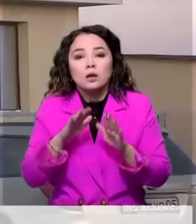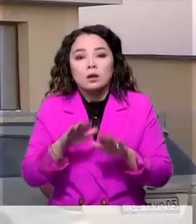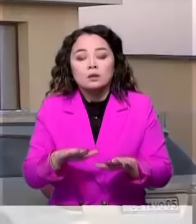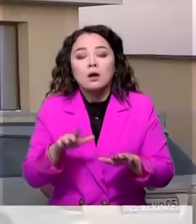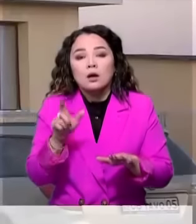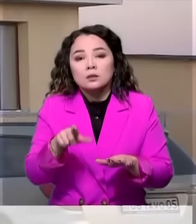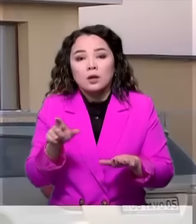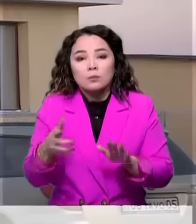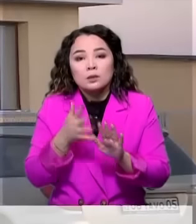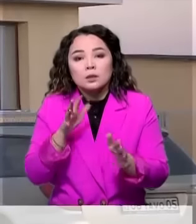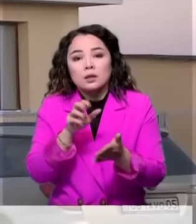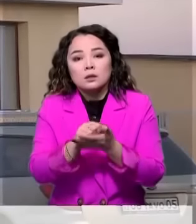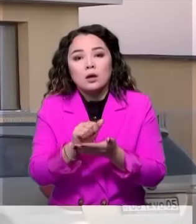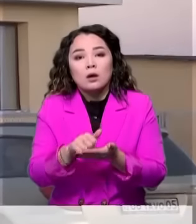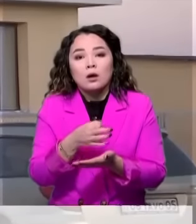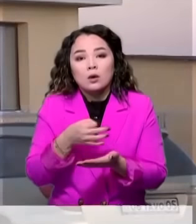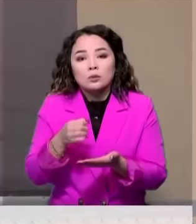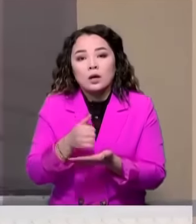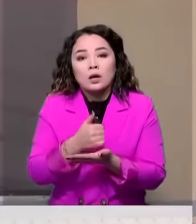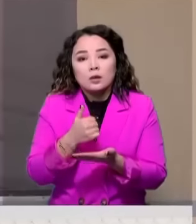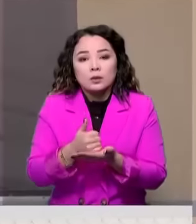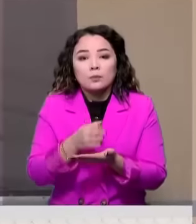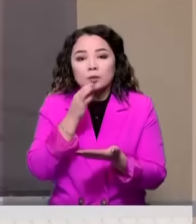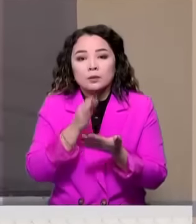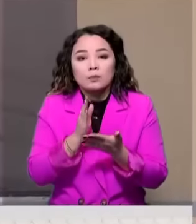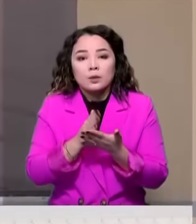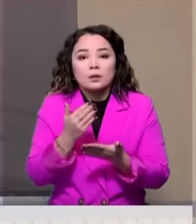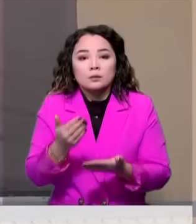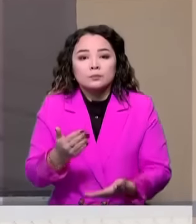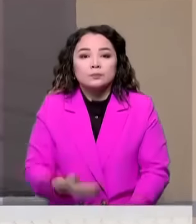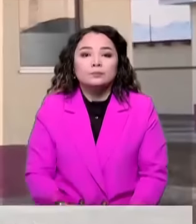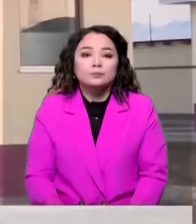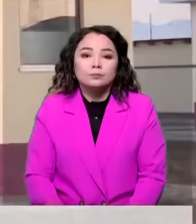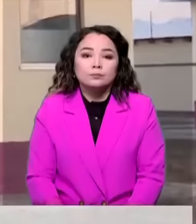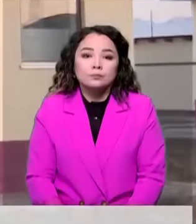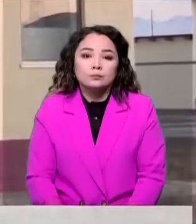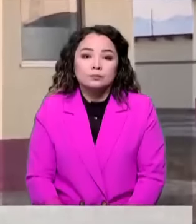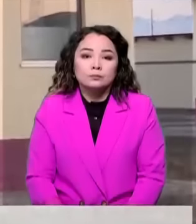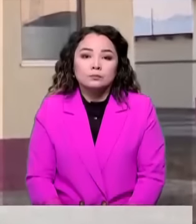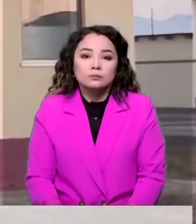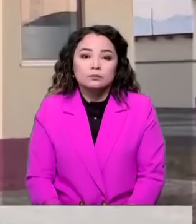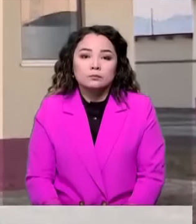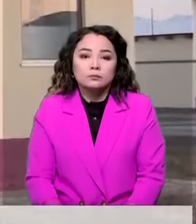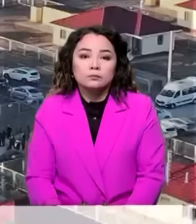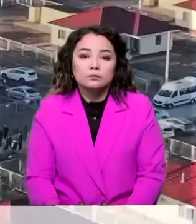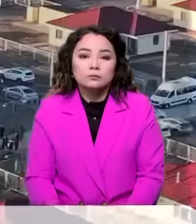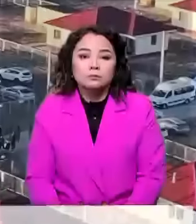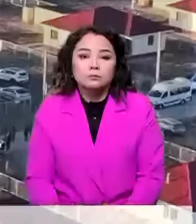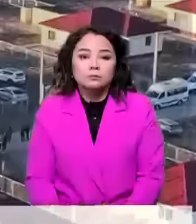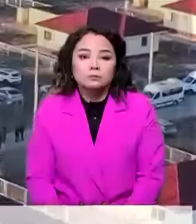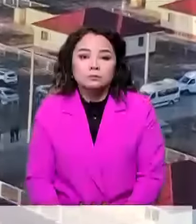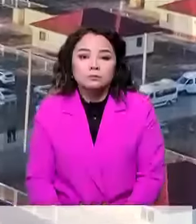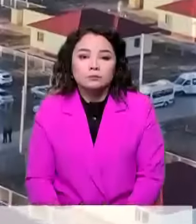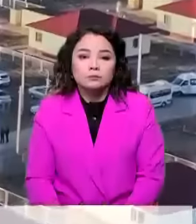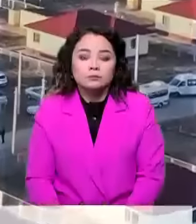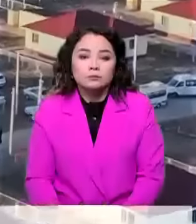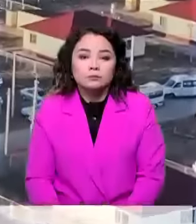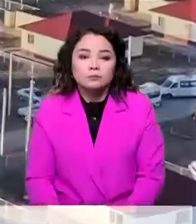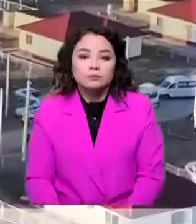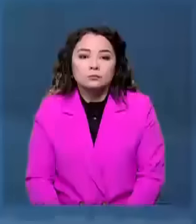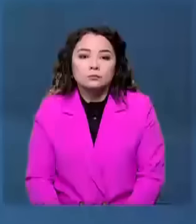баспана кезегінде тұр, деді аудан әкімі Нұрбақыт Теңізбаев. Ардақ Айбарұлы, Аят Дүйсенбаев, Аманжол Жөнкешев, 24 кезет, Алматы